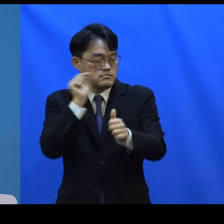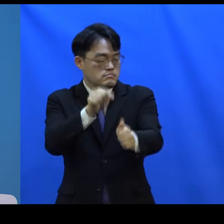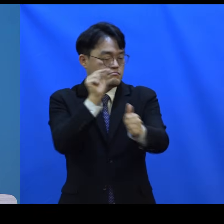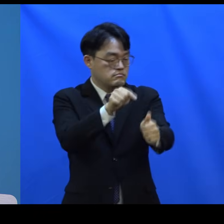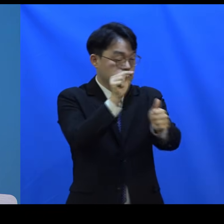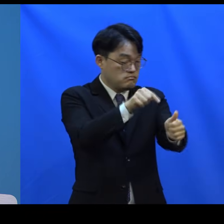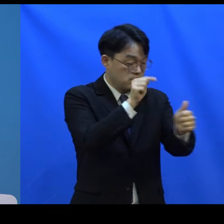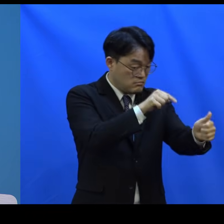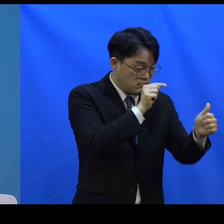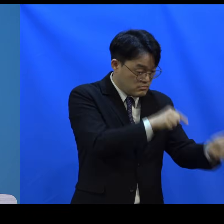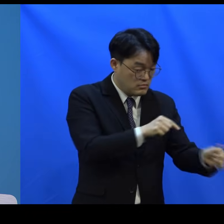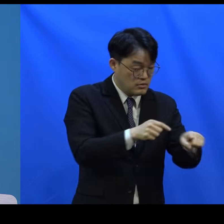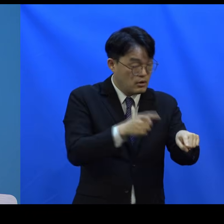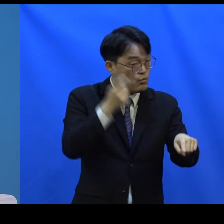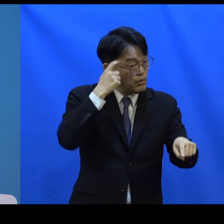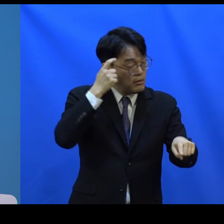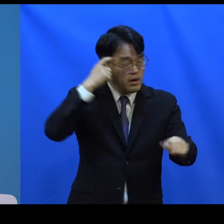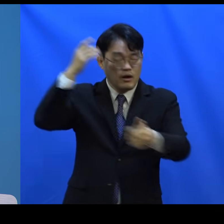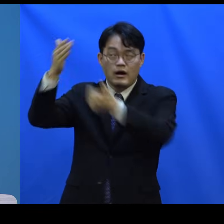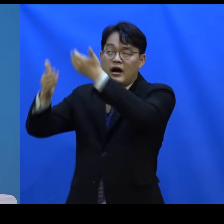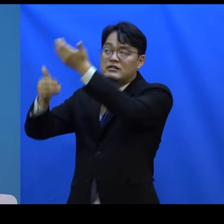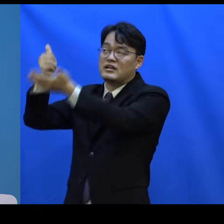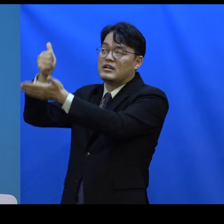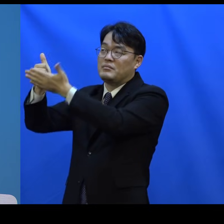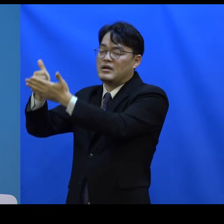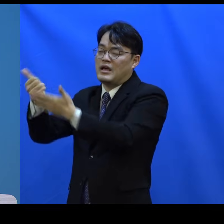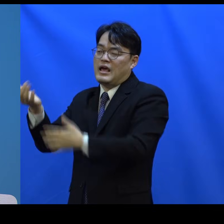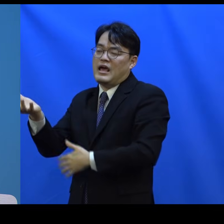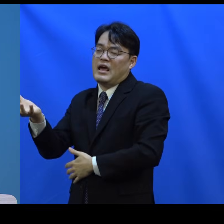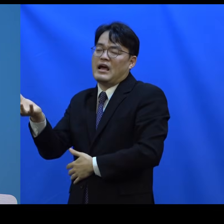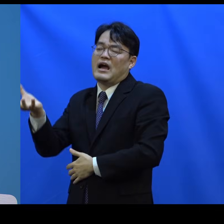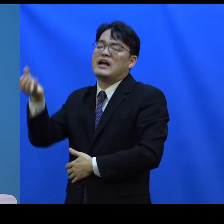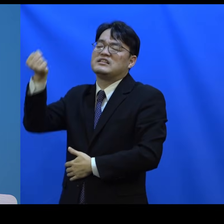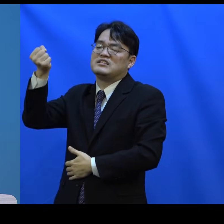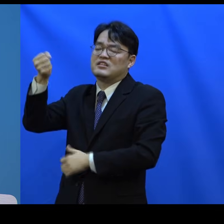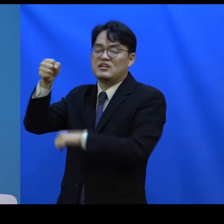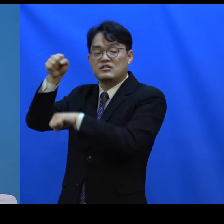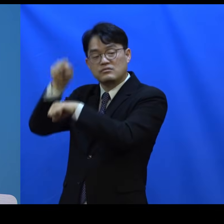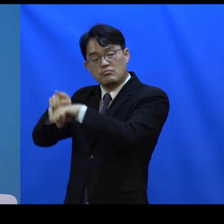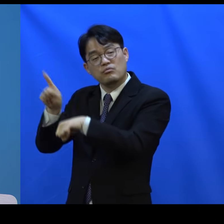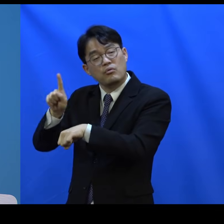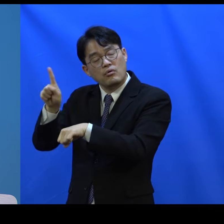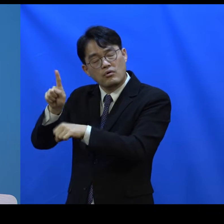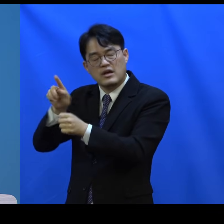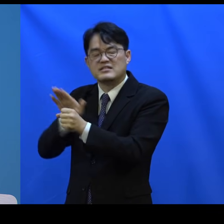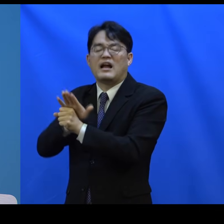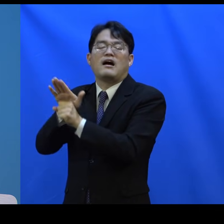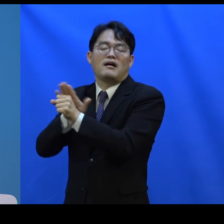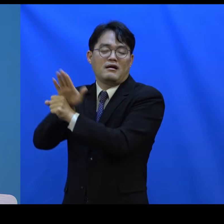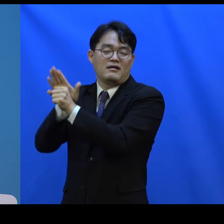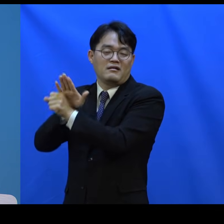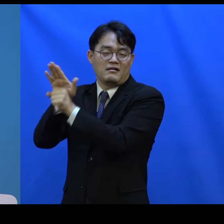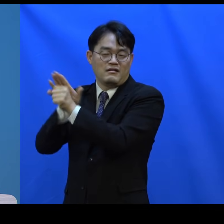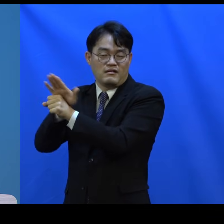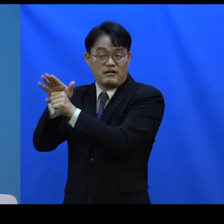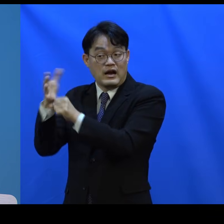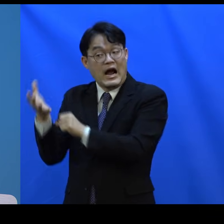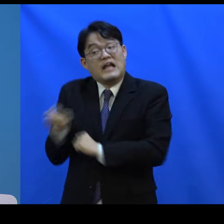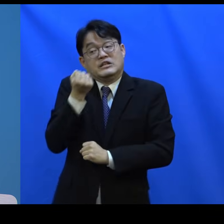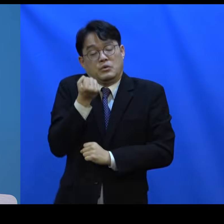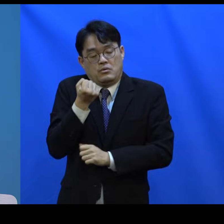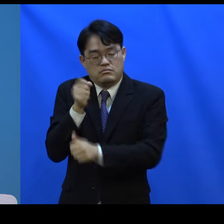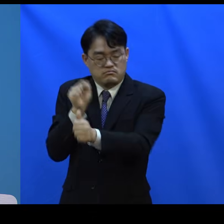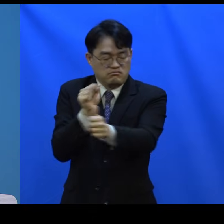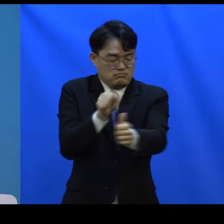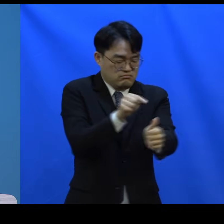사랑을 요구하시는 그 하나님이 사랑이신 분이기 때문에 하나님은 사랑의 본질이신 분이에요. 그러니까 요한